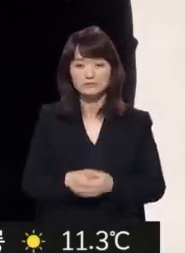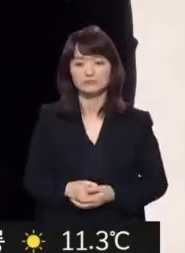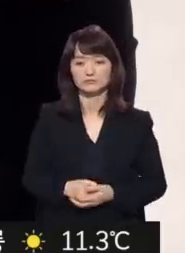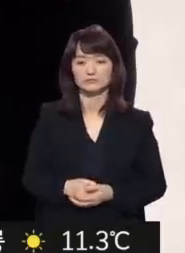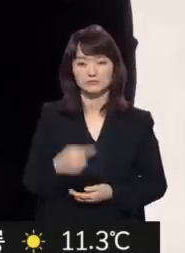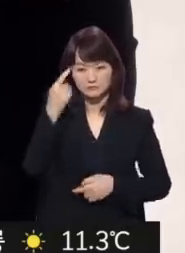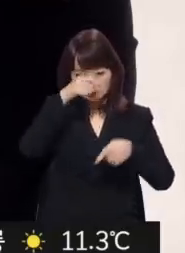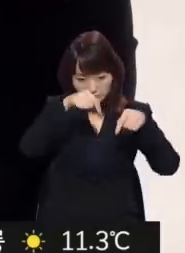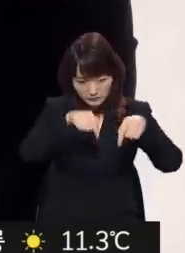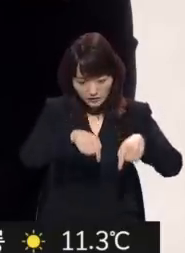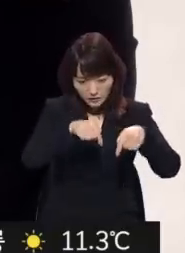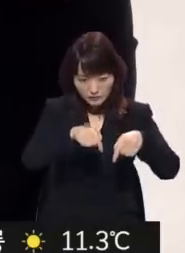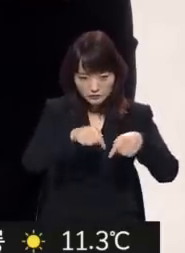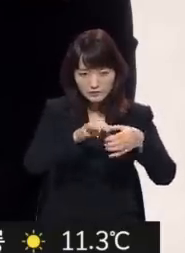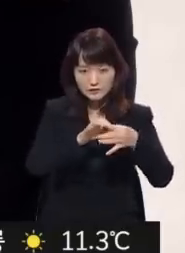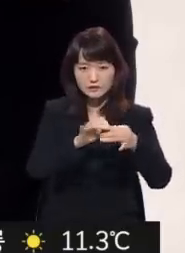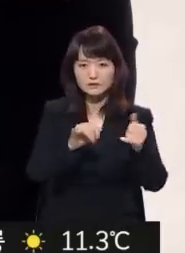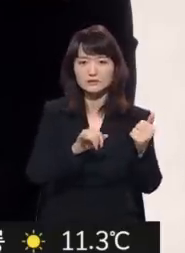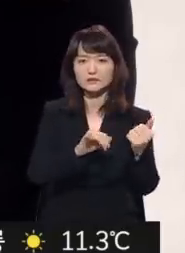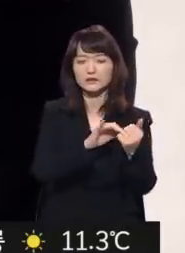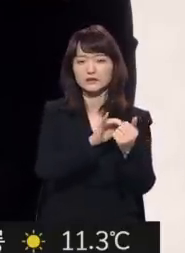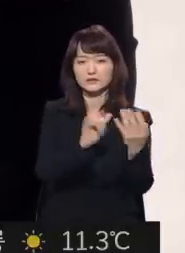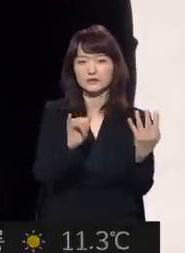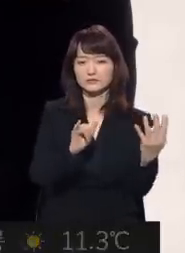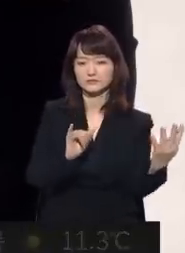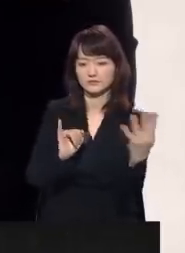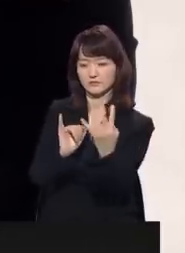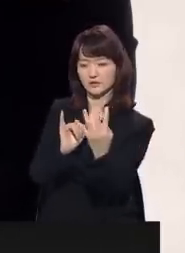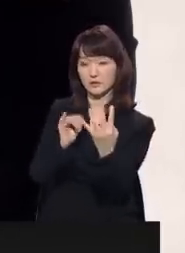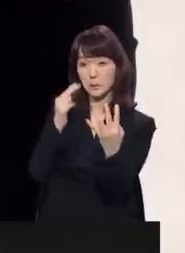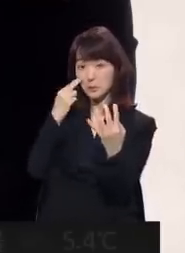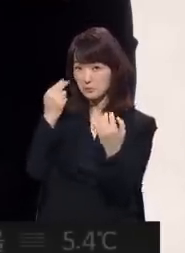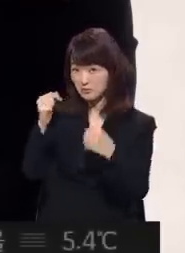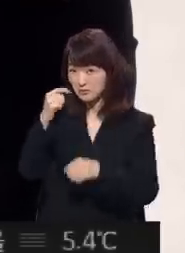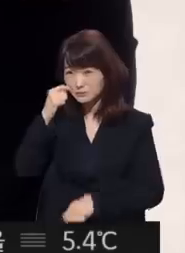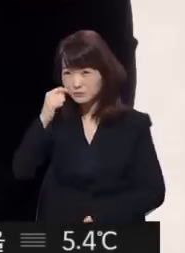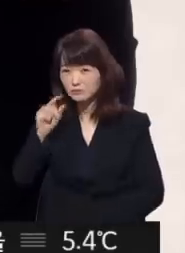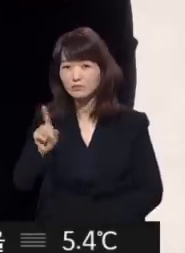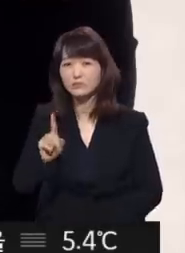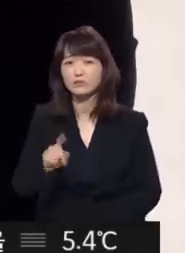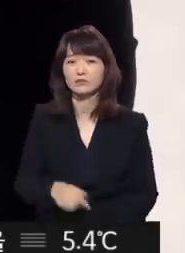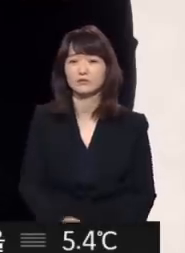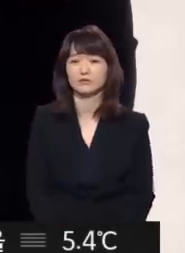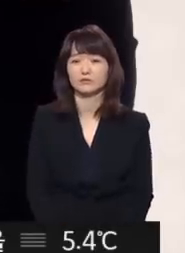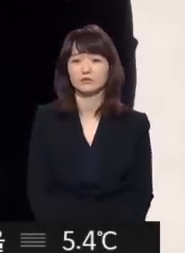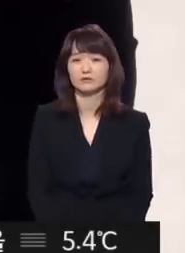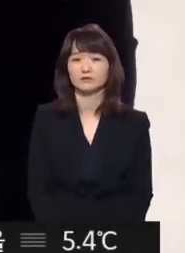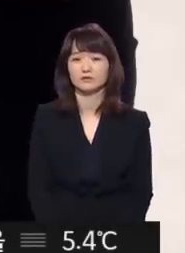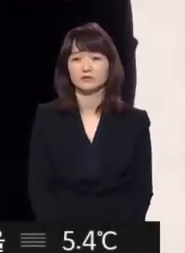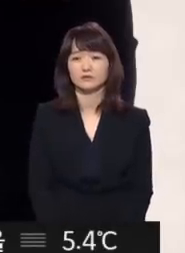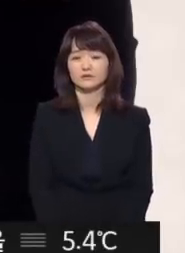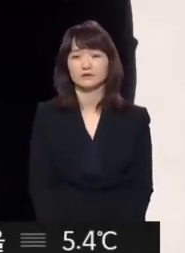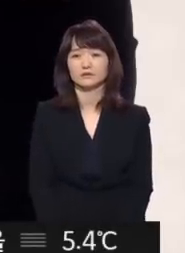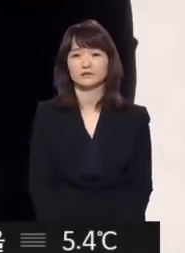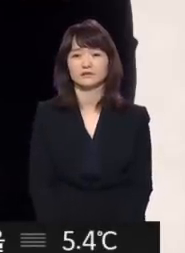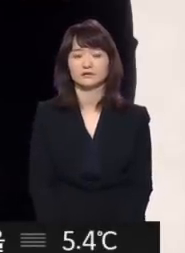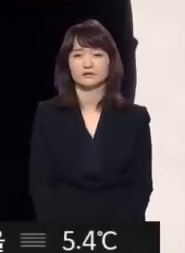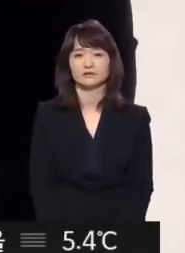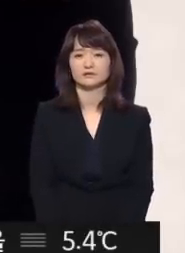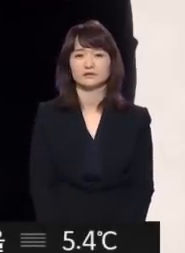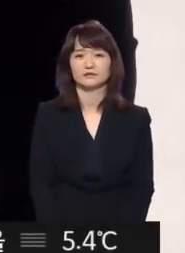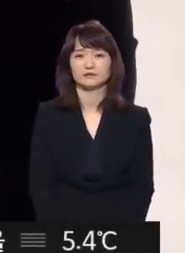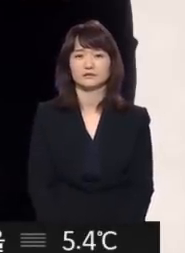그걸 못 쳐 세상에 팀장님 이게 지금 뭐 하자는지 이런 표현을